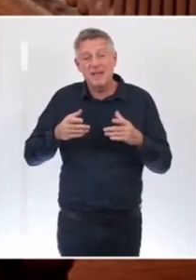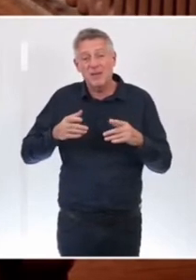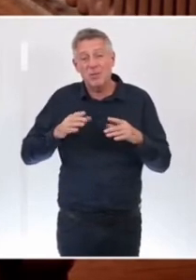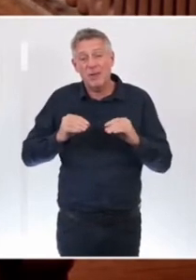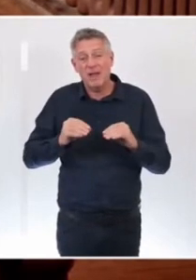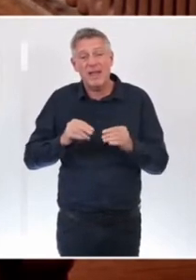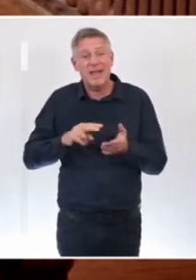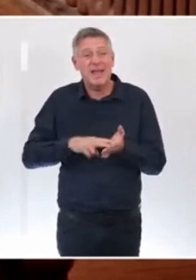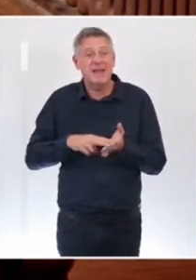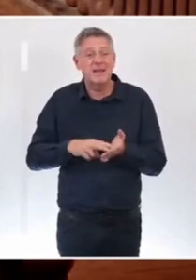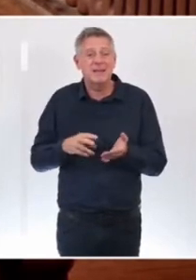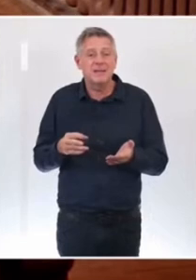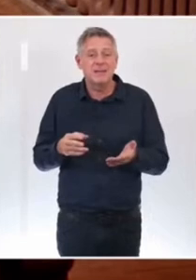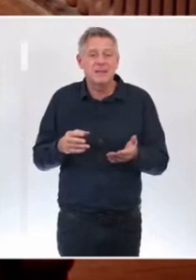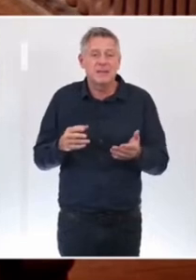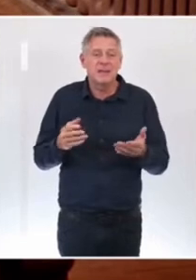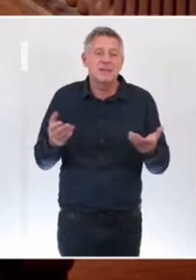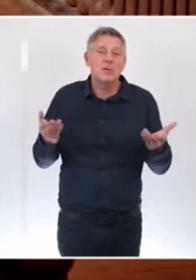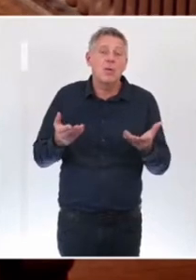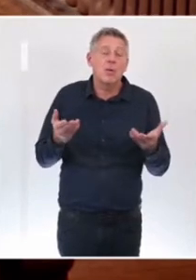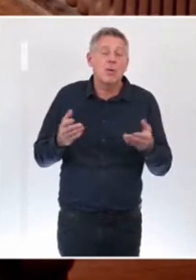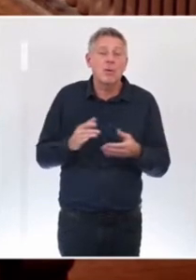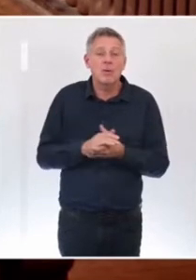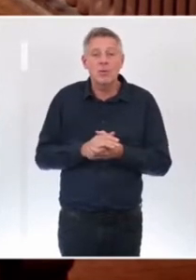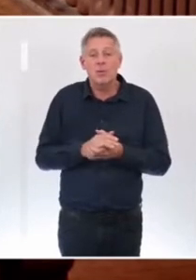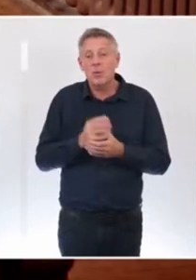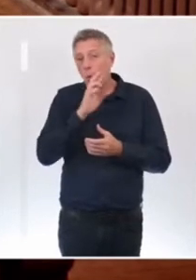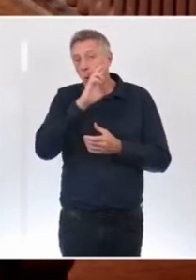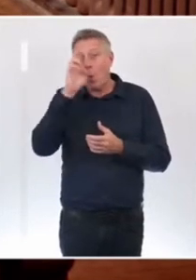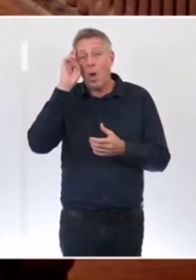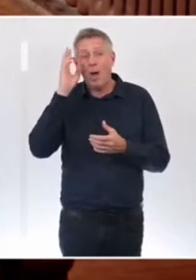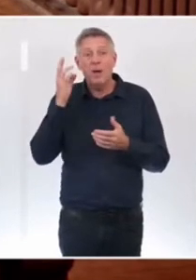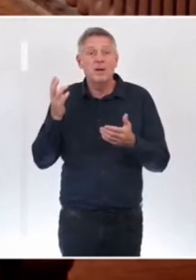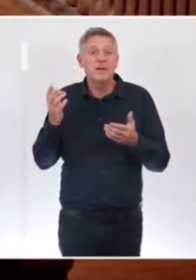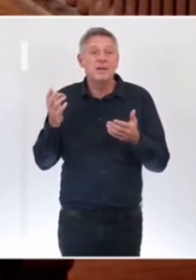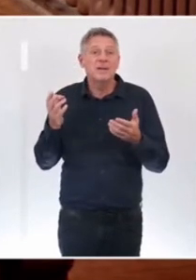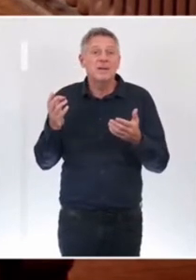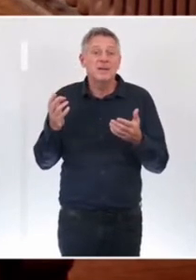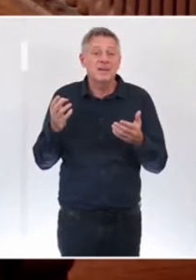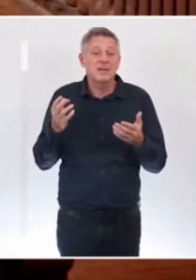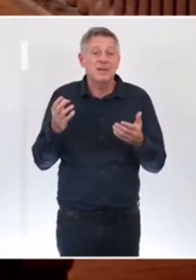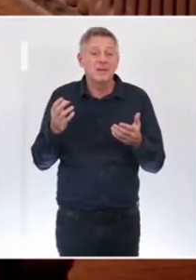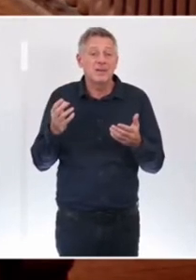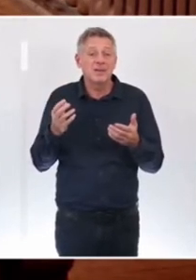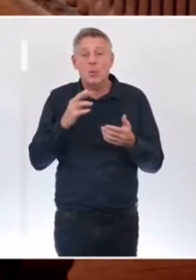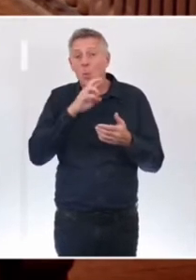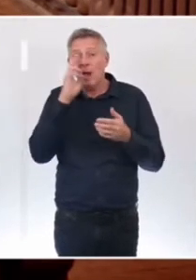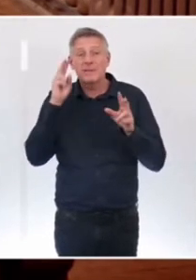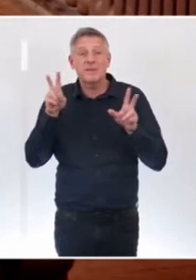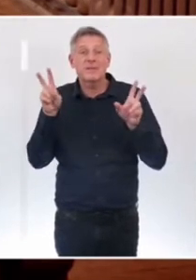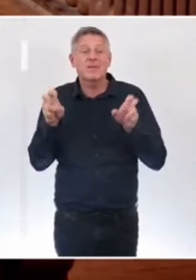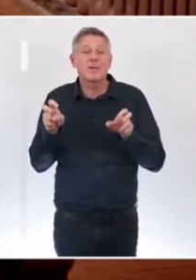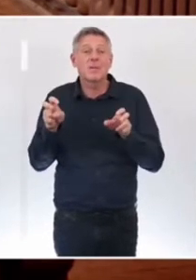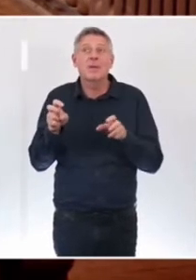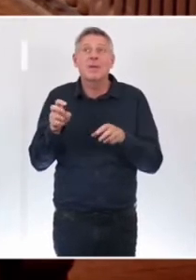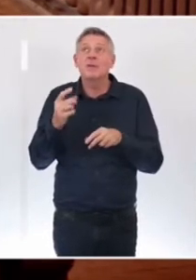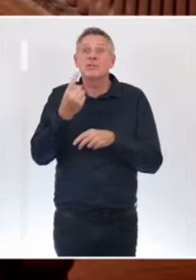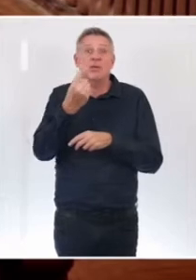dire, est-ce que, et c'est une expression, est-ce que le roi est nu? Le roi étant évidemment une expression entre ce qui a